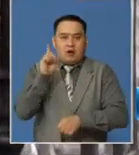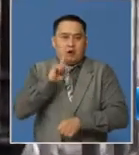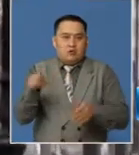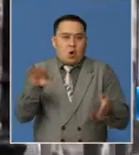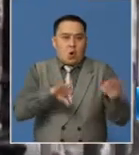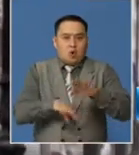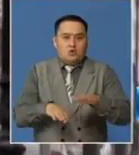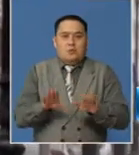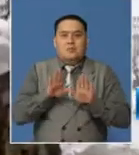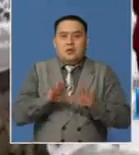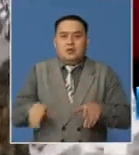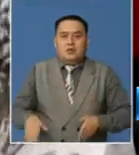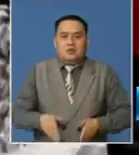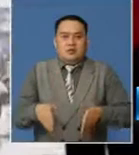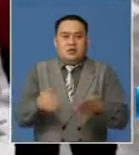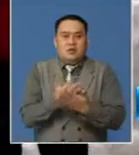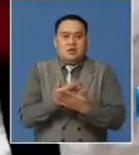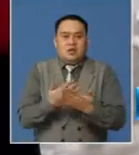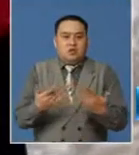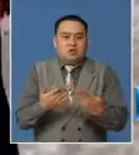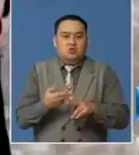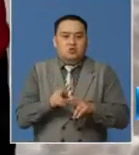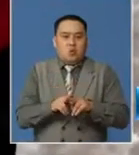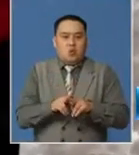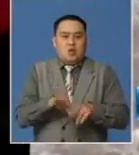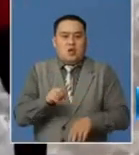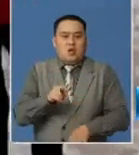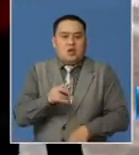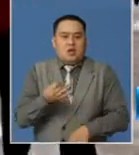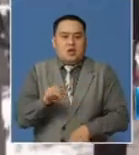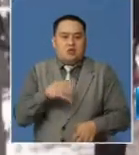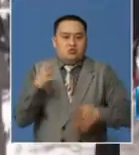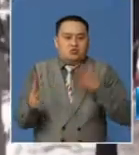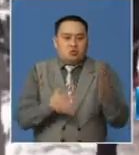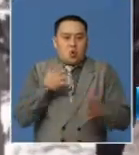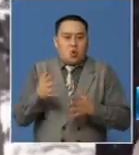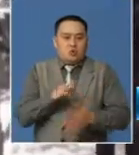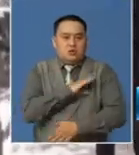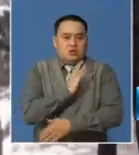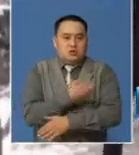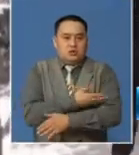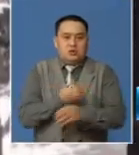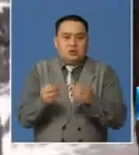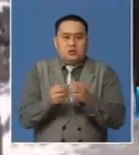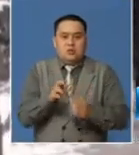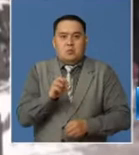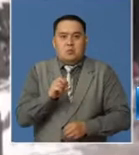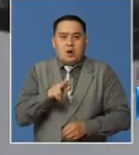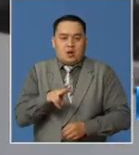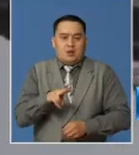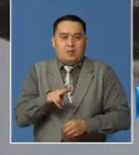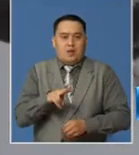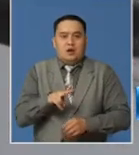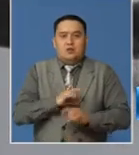горных районах закрытыми оказалось ряд автотрасс. Кроме того, в Эгейском море дует штормовой ветер силой до 10 баллов по шкале